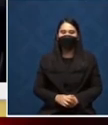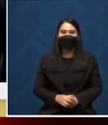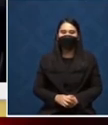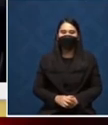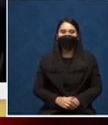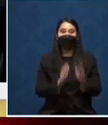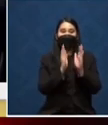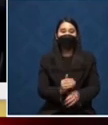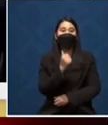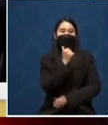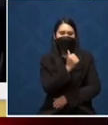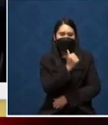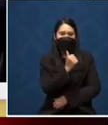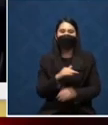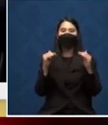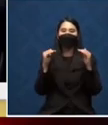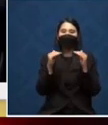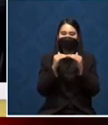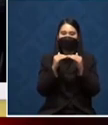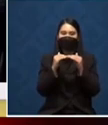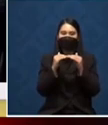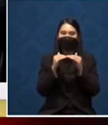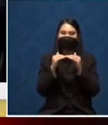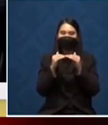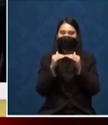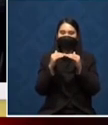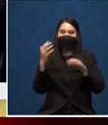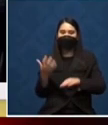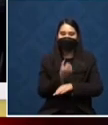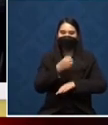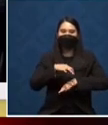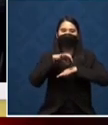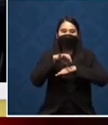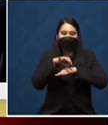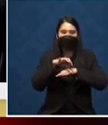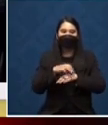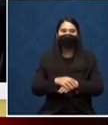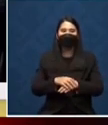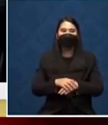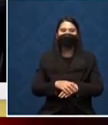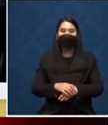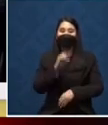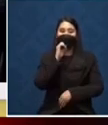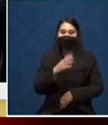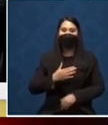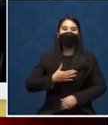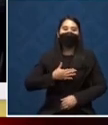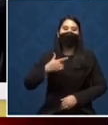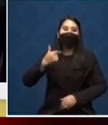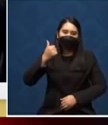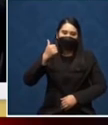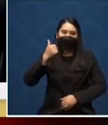เป็นคนดีที่มีสิทธิเข้ามาดูแลประเทศชาติบ้านเมืองมากกว่าคนอื่นเขาโดยการอ้างว่าเป็นคนดี